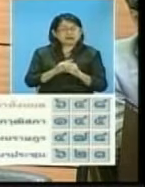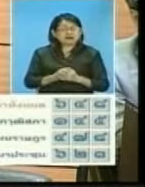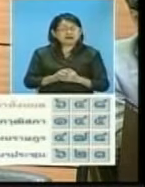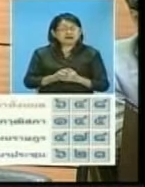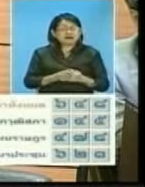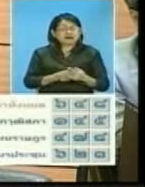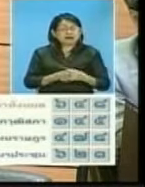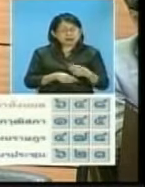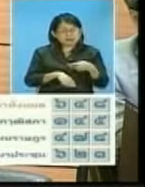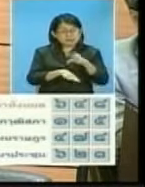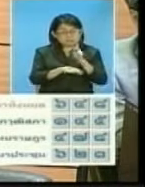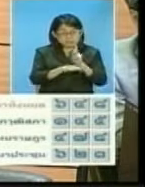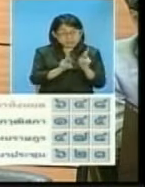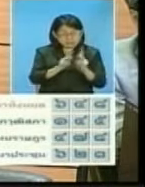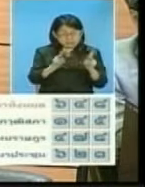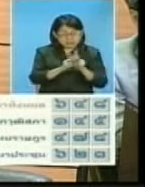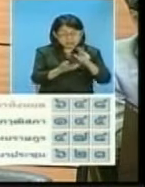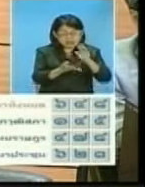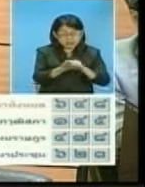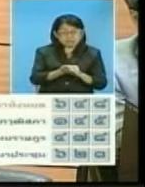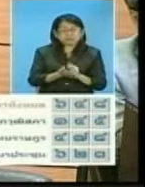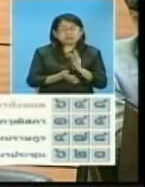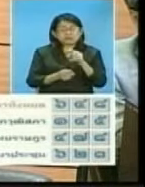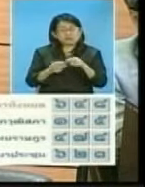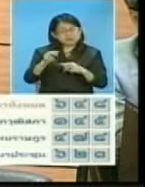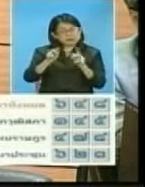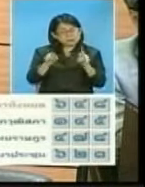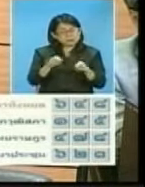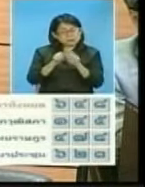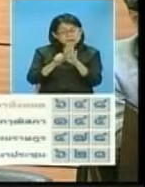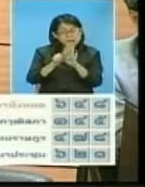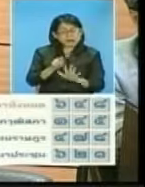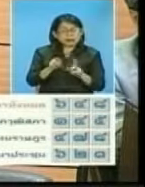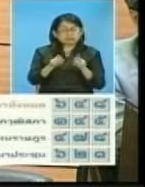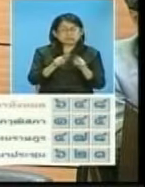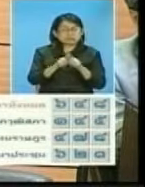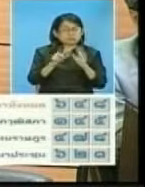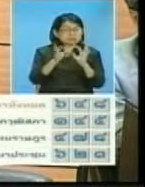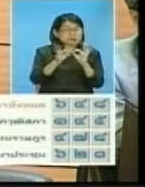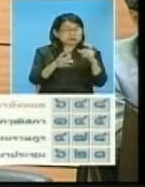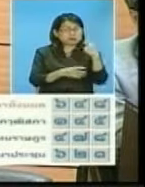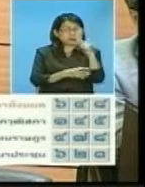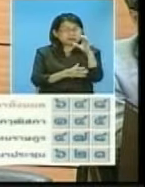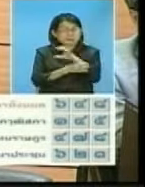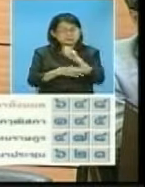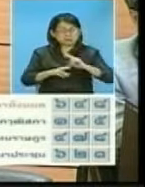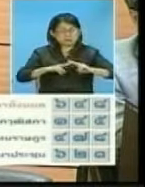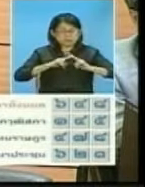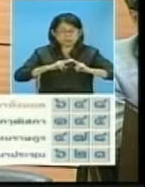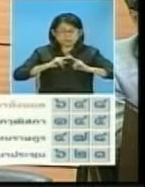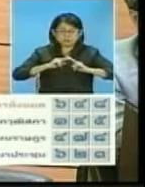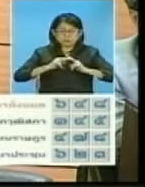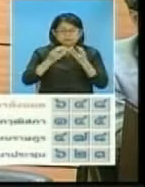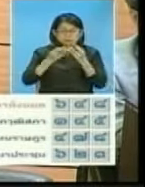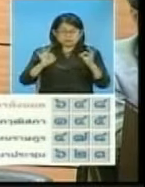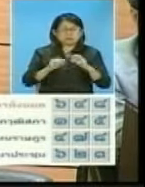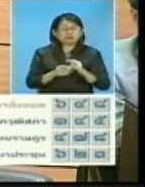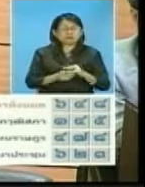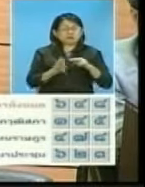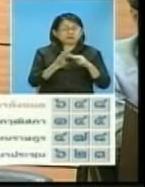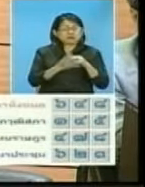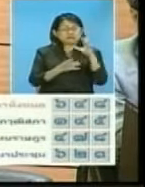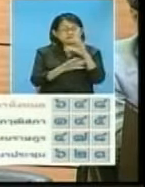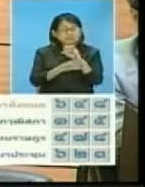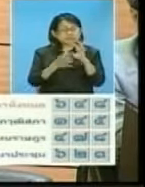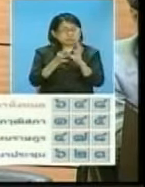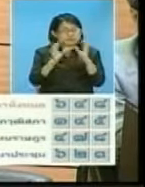ที่จะได้สสร.ที่ไม่ถูกครอบงำจากการเมืองประชาชนจะได้เชื่อมั่นอันที่2ท่านประธานนะฮะค